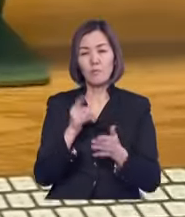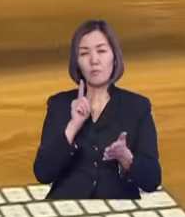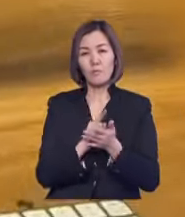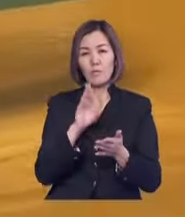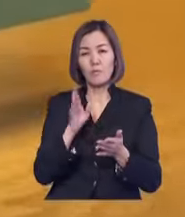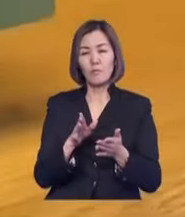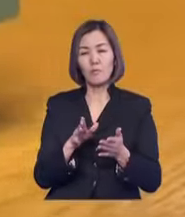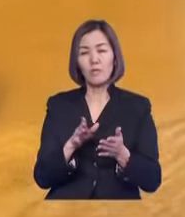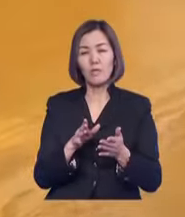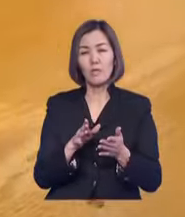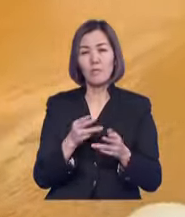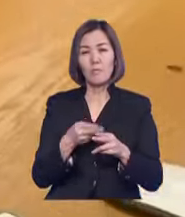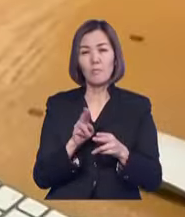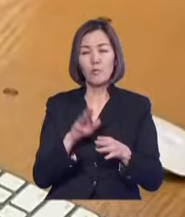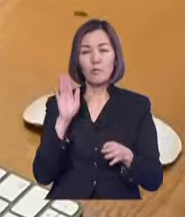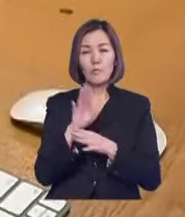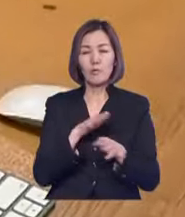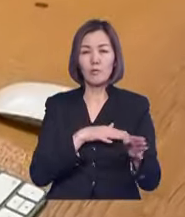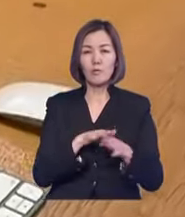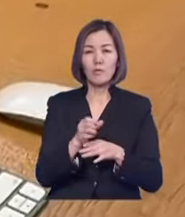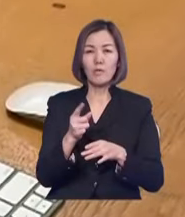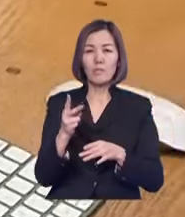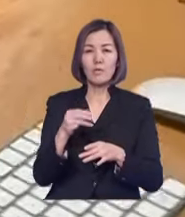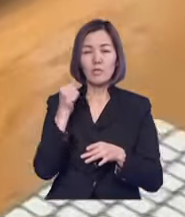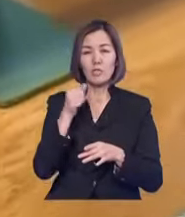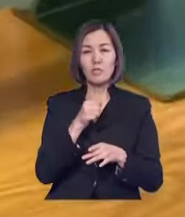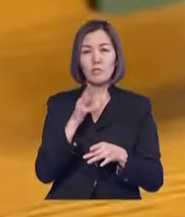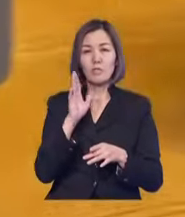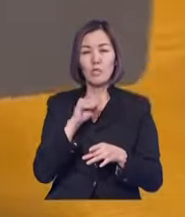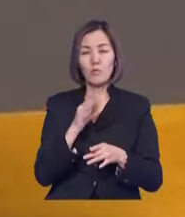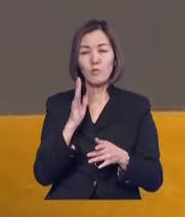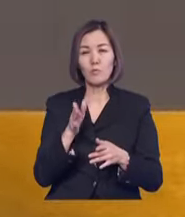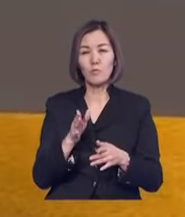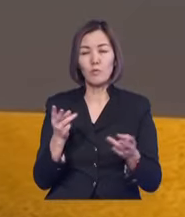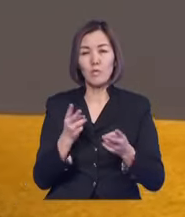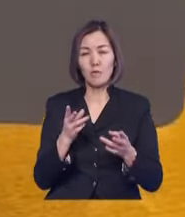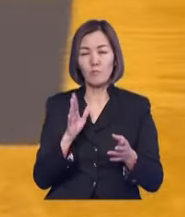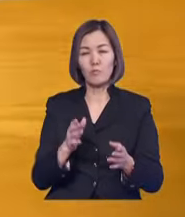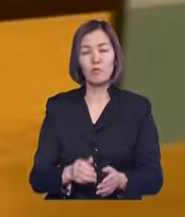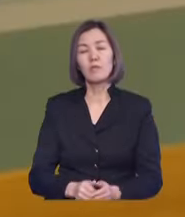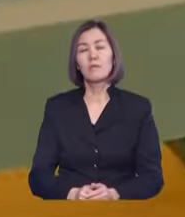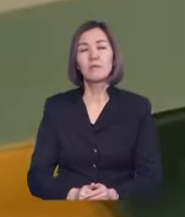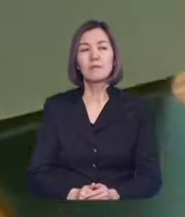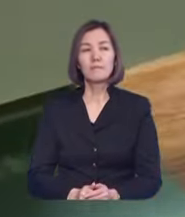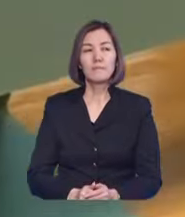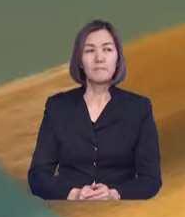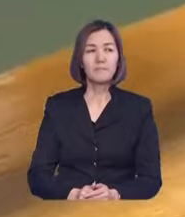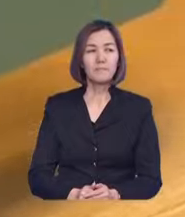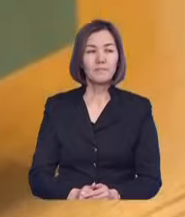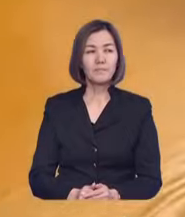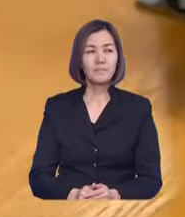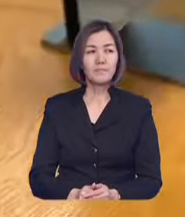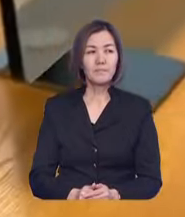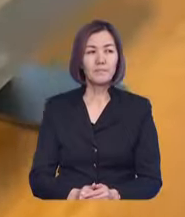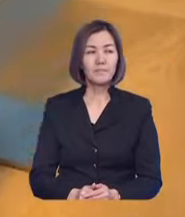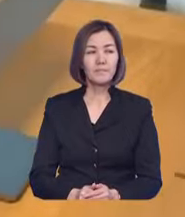Бұл жандарға қарағанда бұл бұйрықты орындауға бірнеше жыл кетуі мүмкін. Жаһан жаңалықтарын ғаламтор желісінен дайындаған Нұрай Базархан,